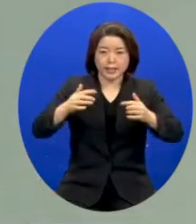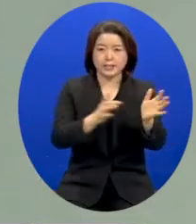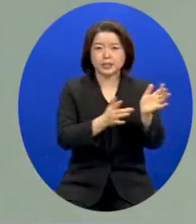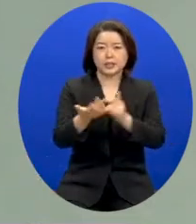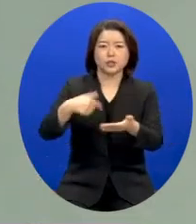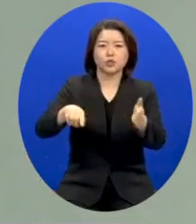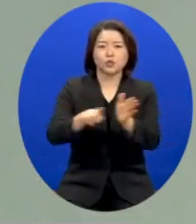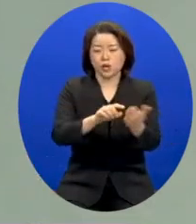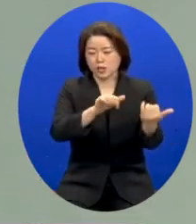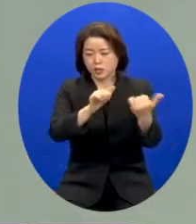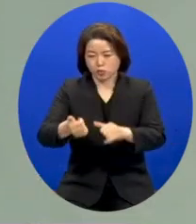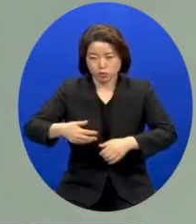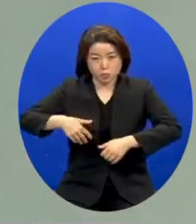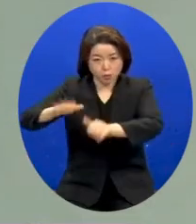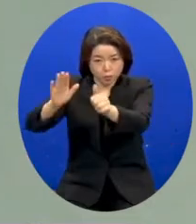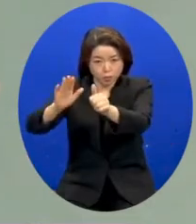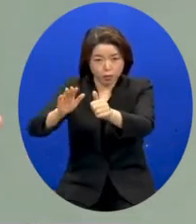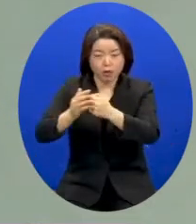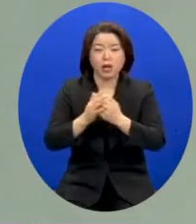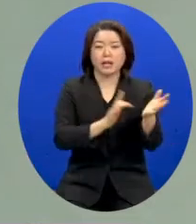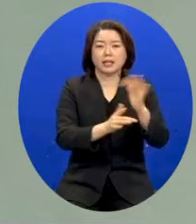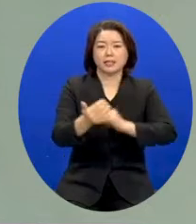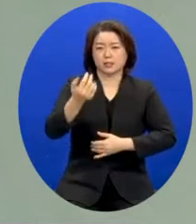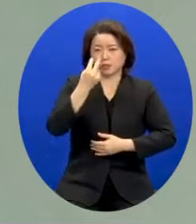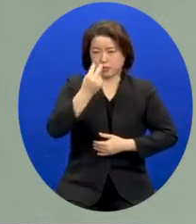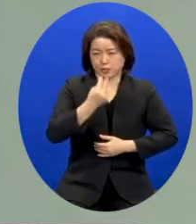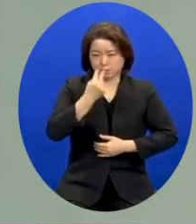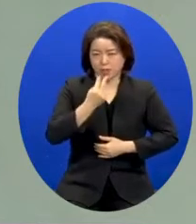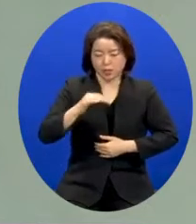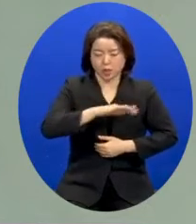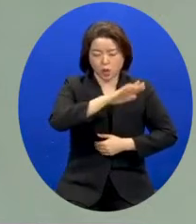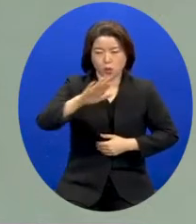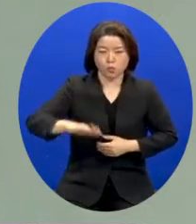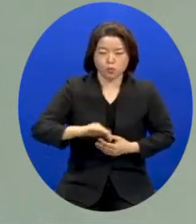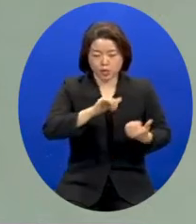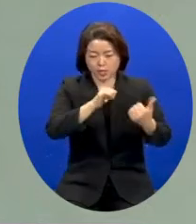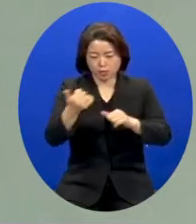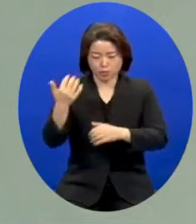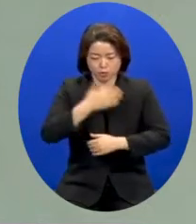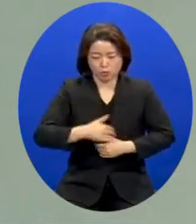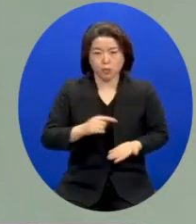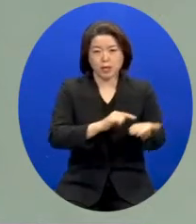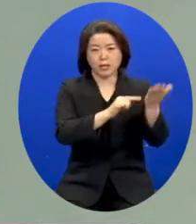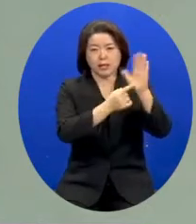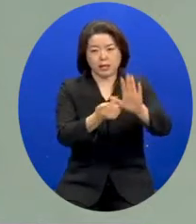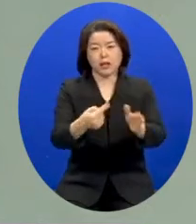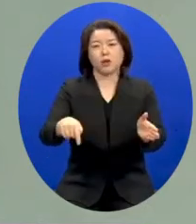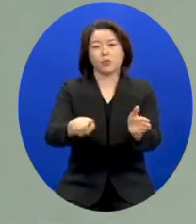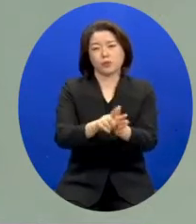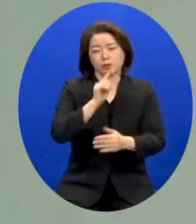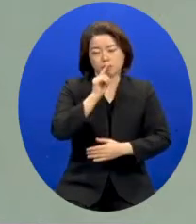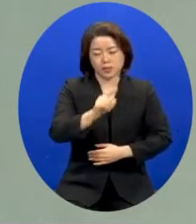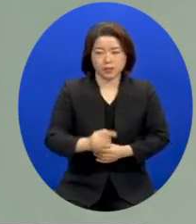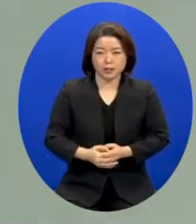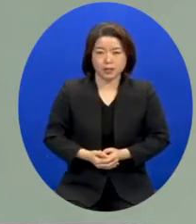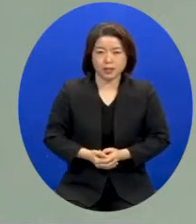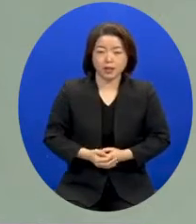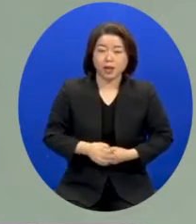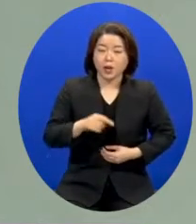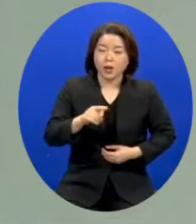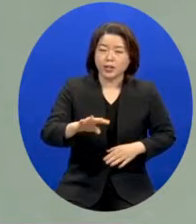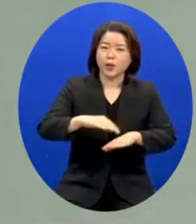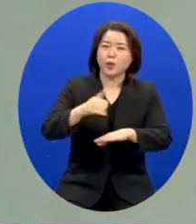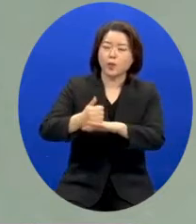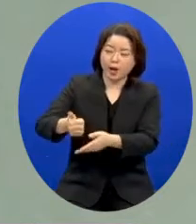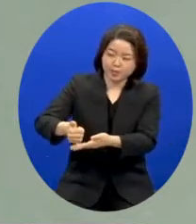죽음에 넘겨짐은 예수의 생명이 또한 우리 죽을 육체에 나타나게 하려 함이라. 이것이 왕을